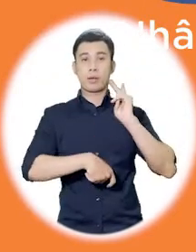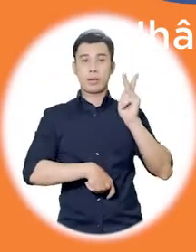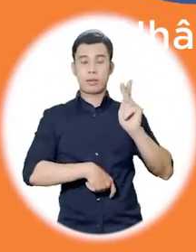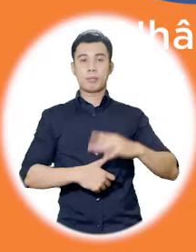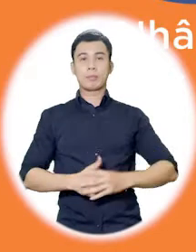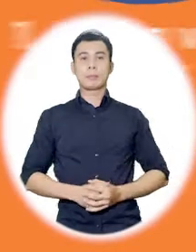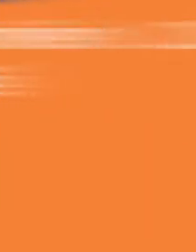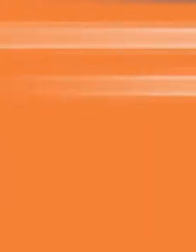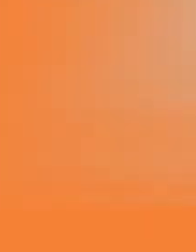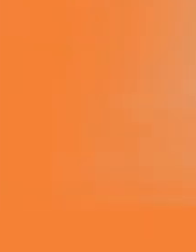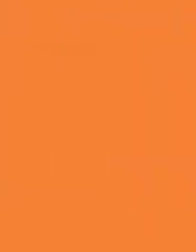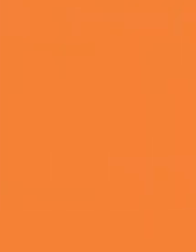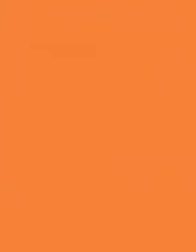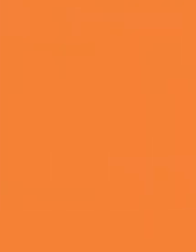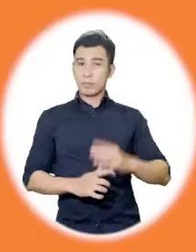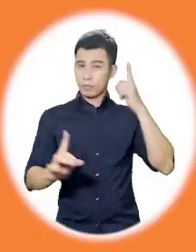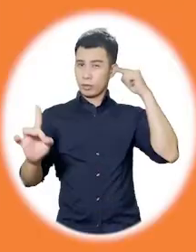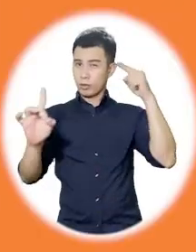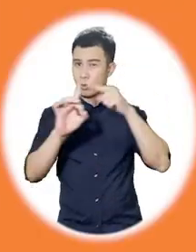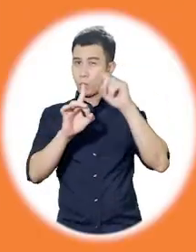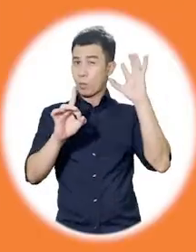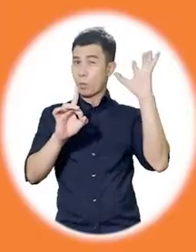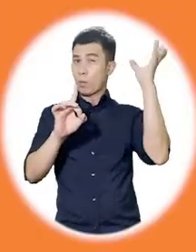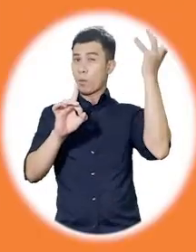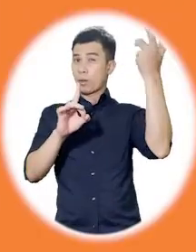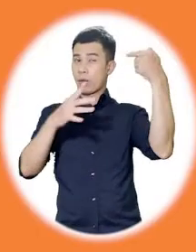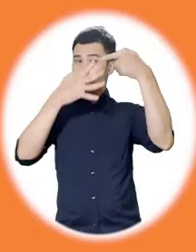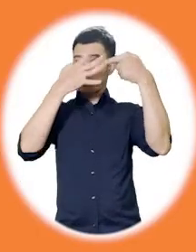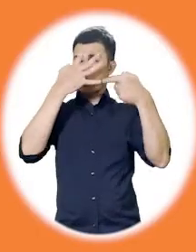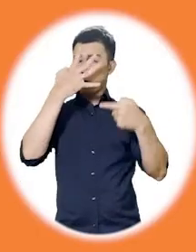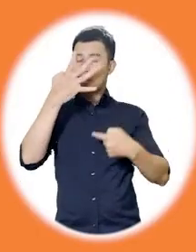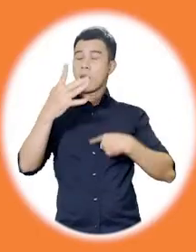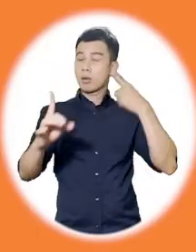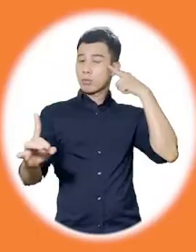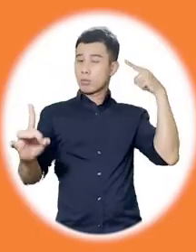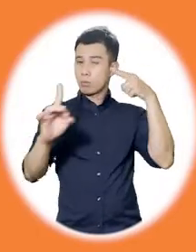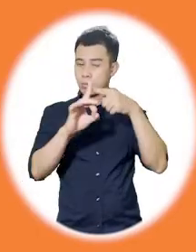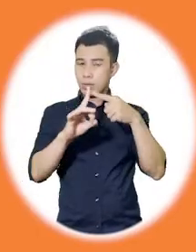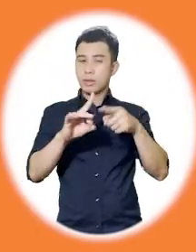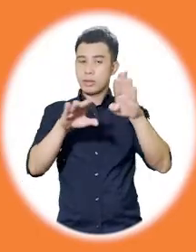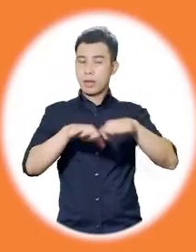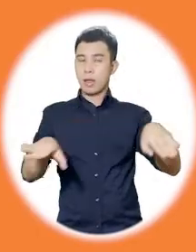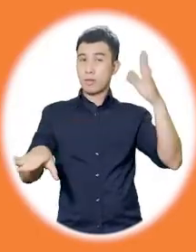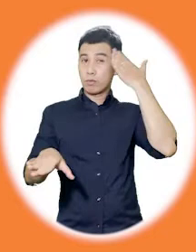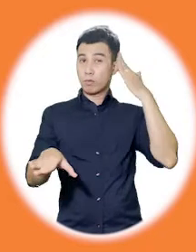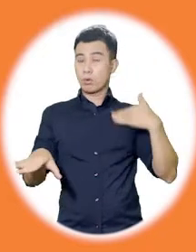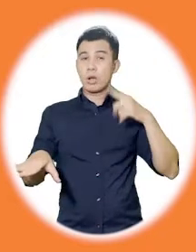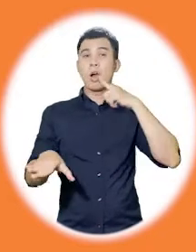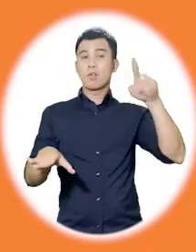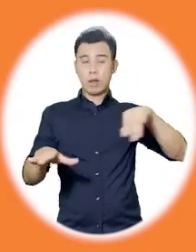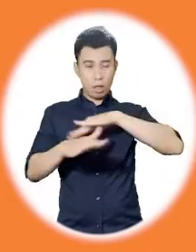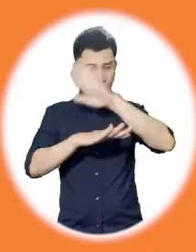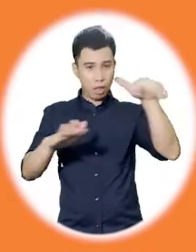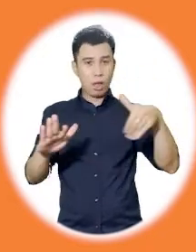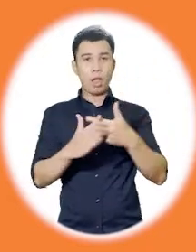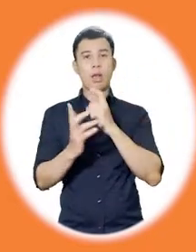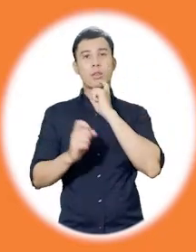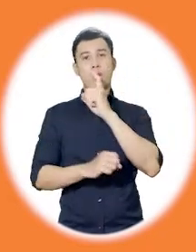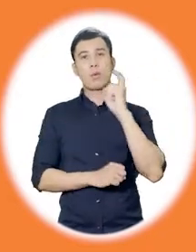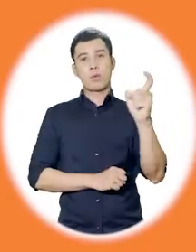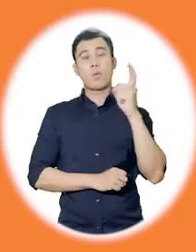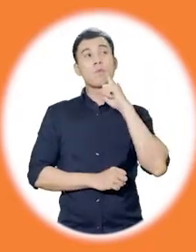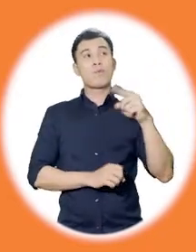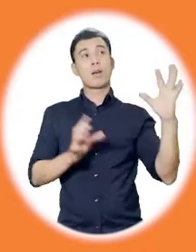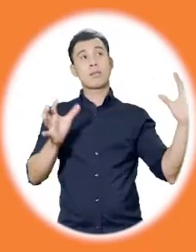kịp thời, hiệu quả. Theo những tiêu chuẩn quốc tế, sự ứng phó với bạo lực nhằm vào phụ nữ và trẻ em gái cần phải toàn diện, đa